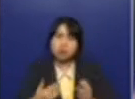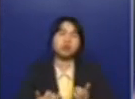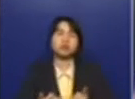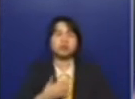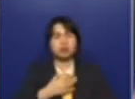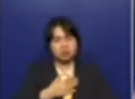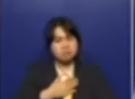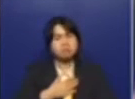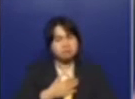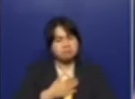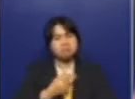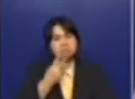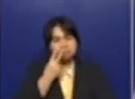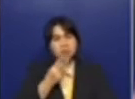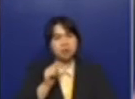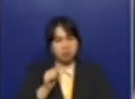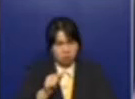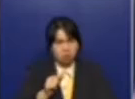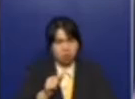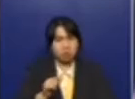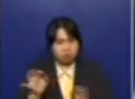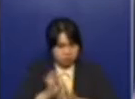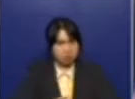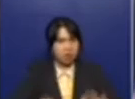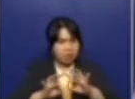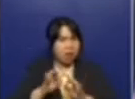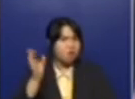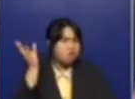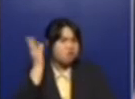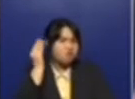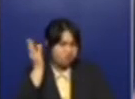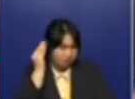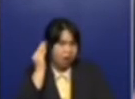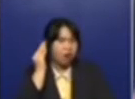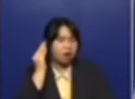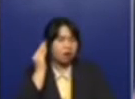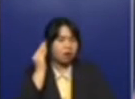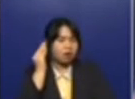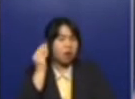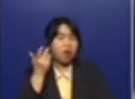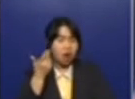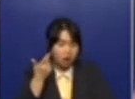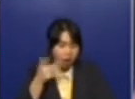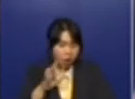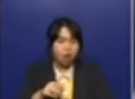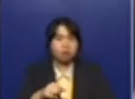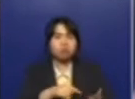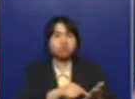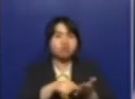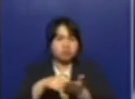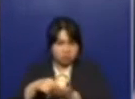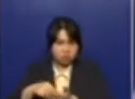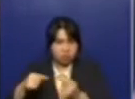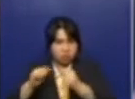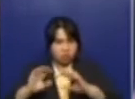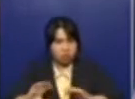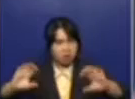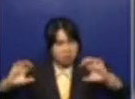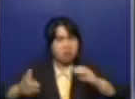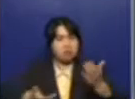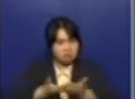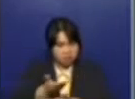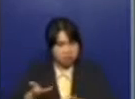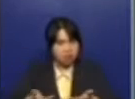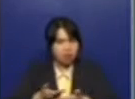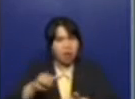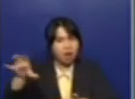เหล่านี้เป็นเรื่องที่ควรจะรับฟังเราก็เสนอให้รัฐบาลนั้นได้ไปพิจารณาในการ